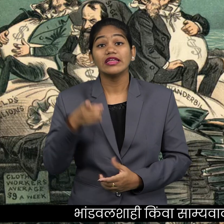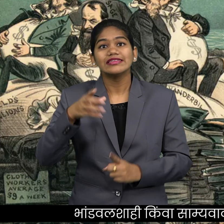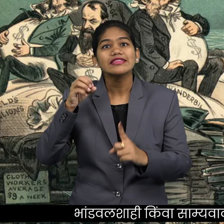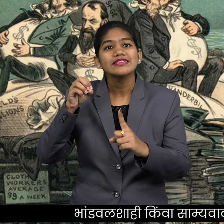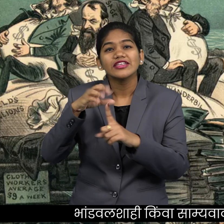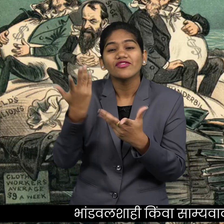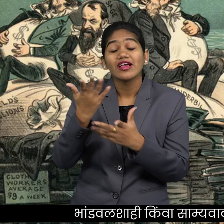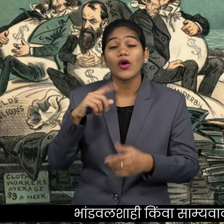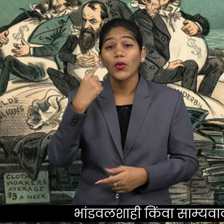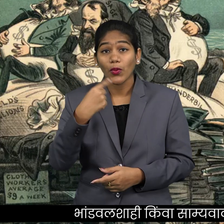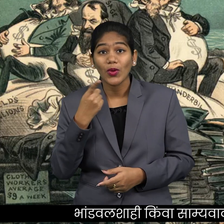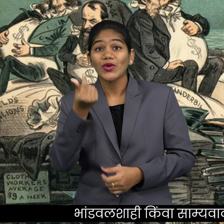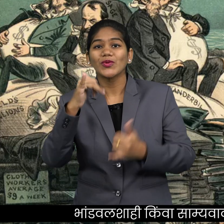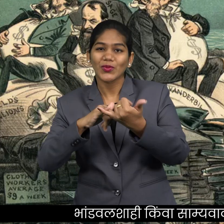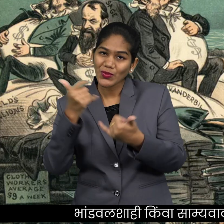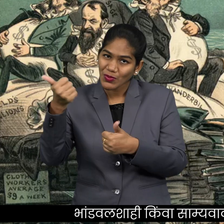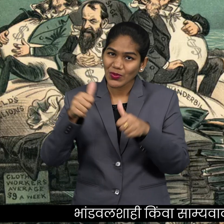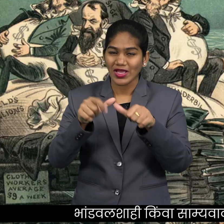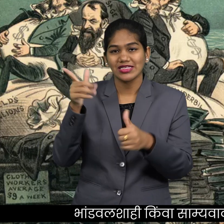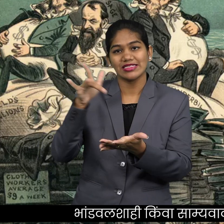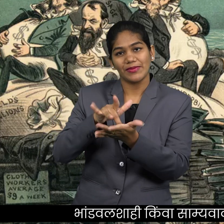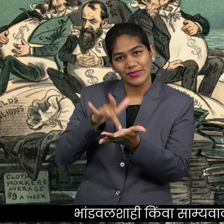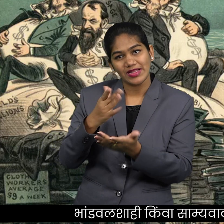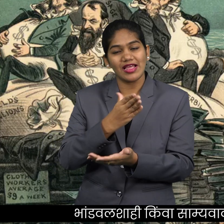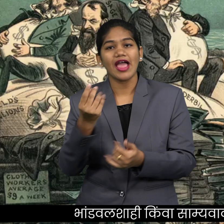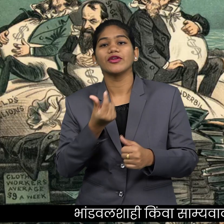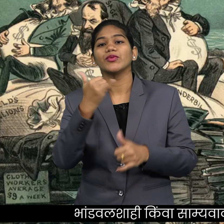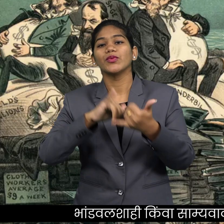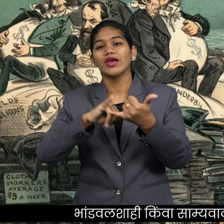भांडवलशाही किंवा साम्यवादाच्या निवडीचा सामना करावा लागला.